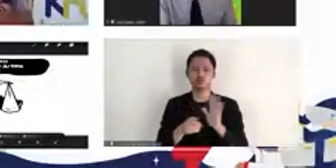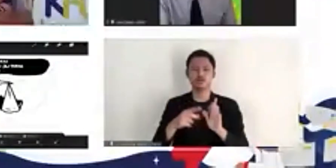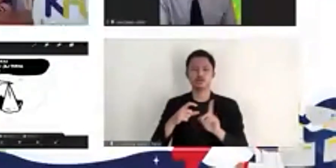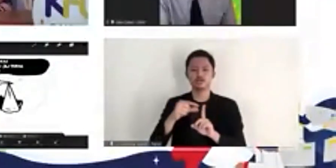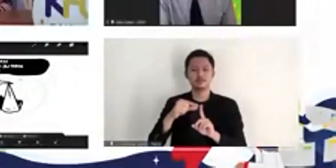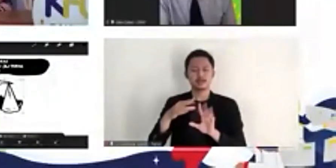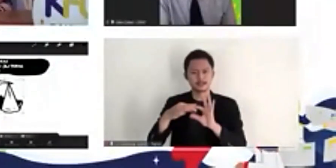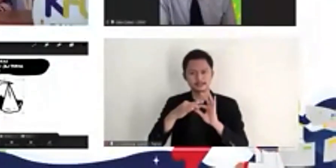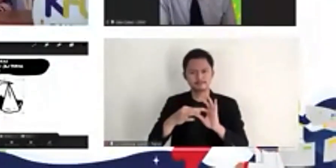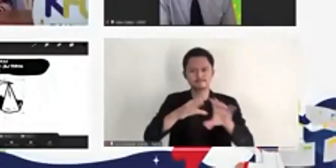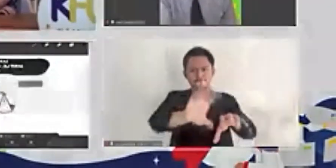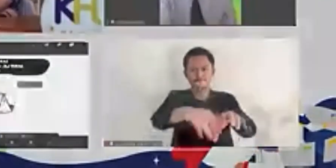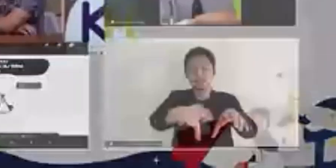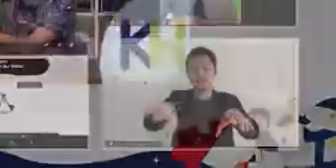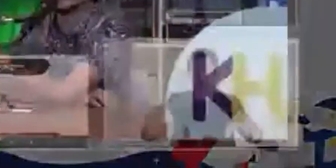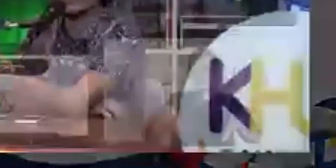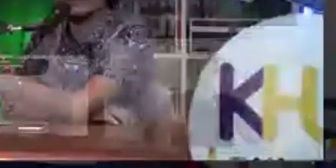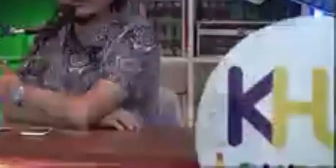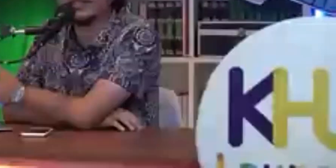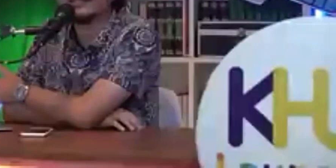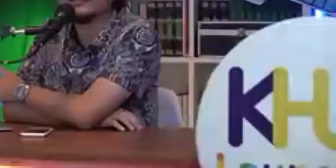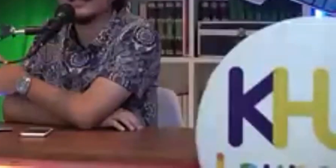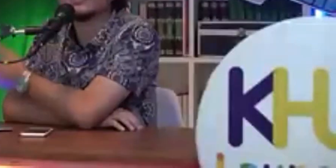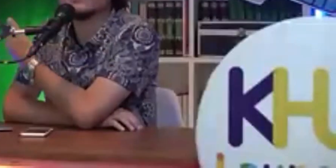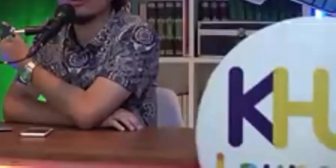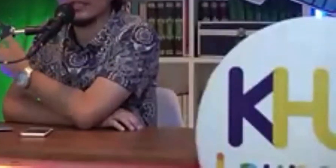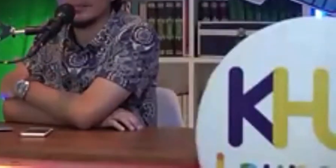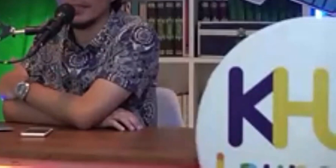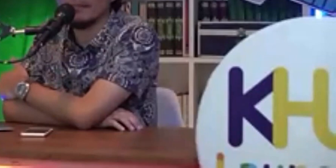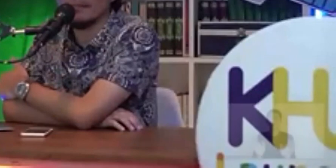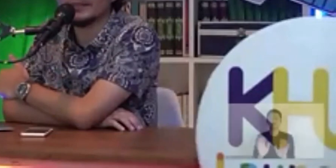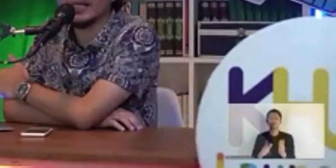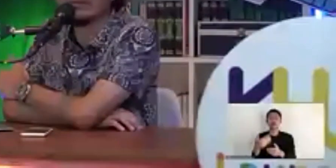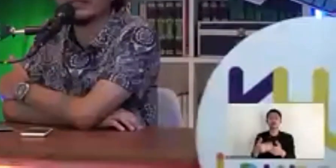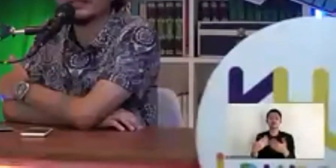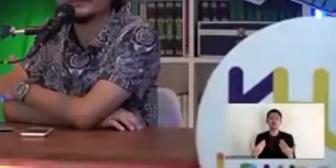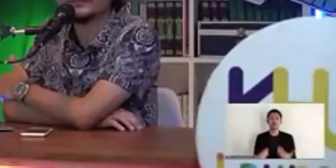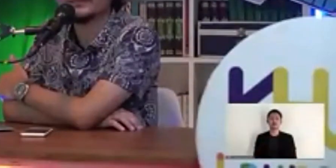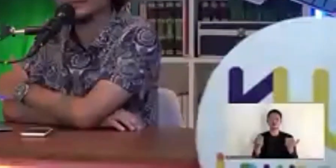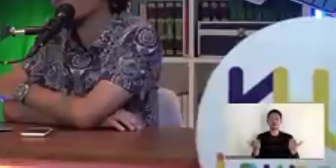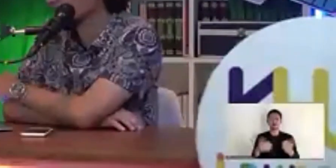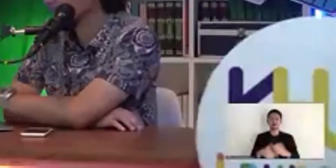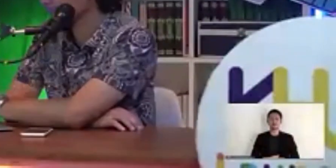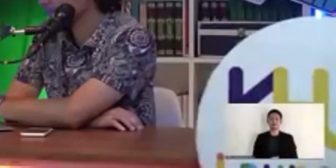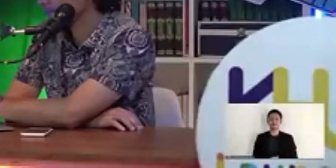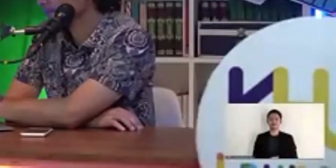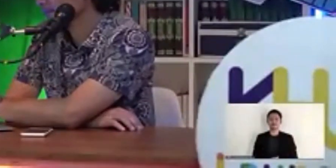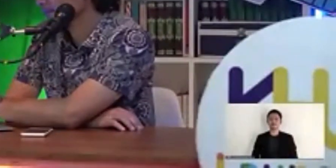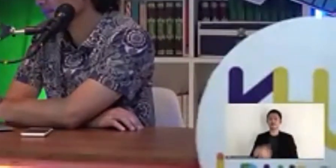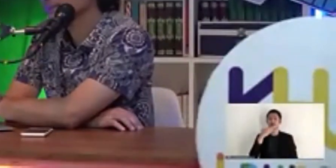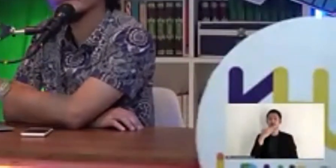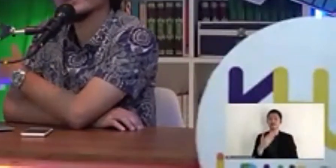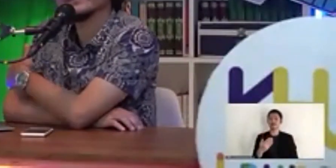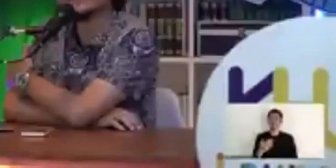entar daerah-daerah sehingga programnya tidak terpusat dan keberlanjutannya seperti apa silakan Taiwan terima kasih Kang